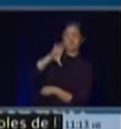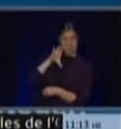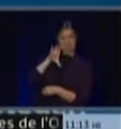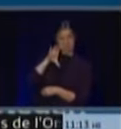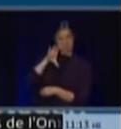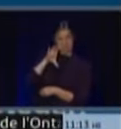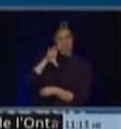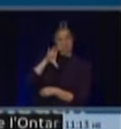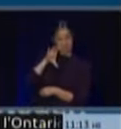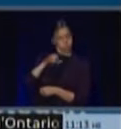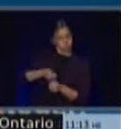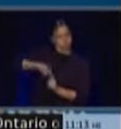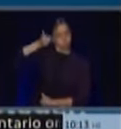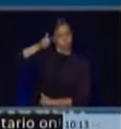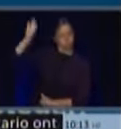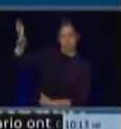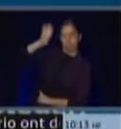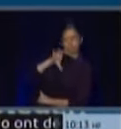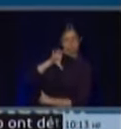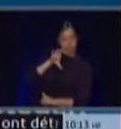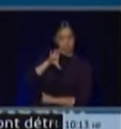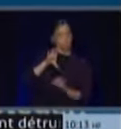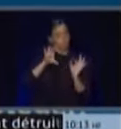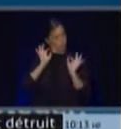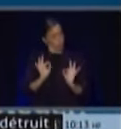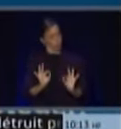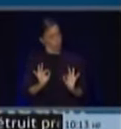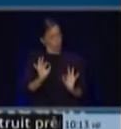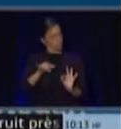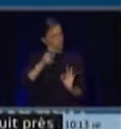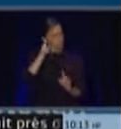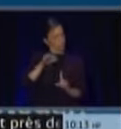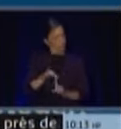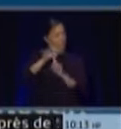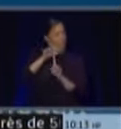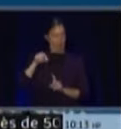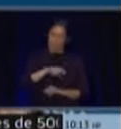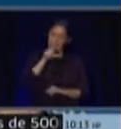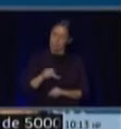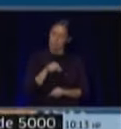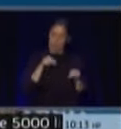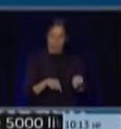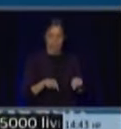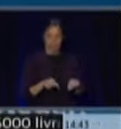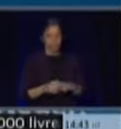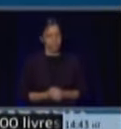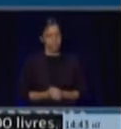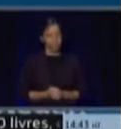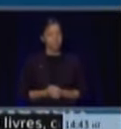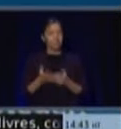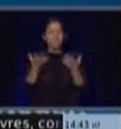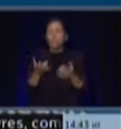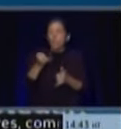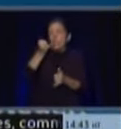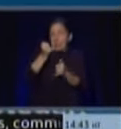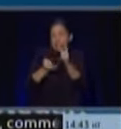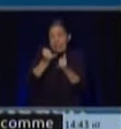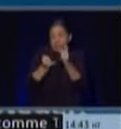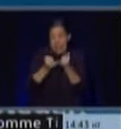grand défi qu'on a, entre autres, au Québec. Je termine en vous disant,